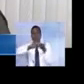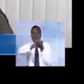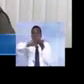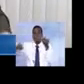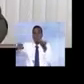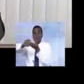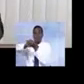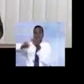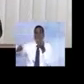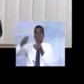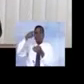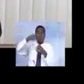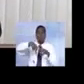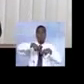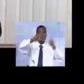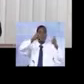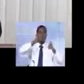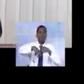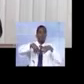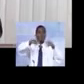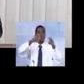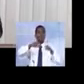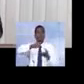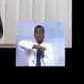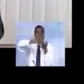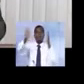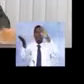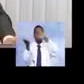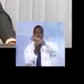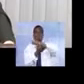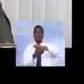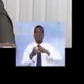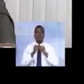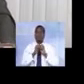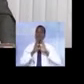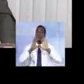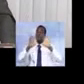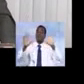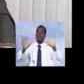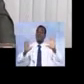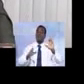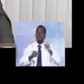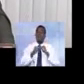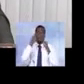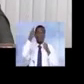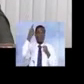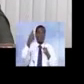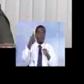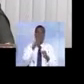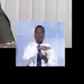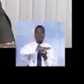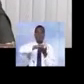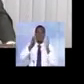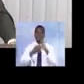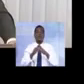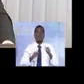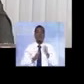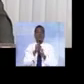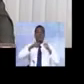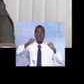cela pour permettre donc à ce marché de devenir plus lisible, plus compréhensible et de devenir plus